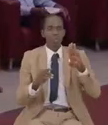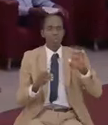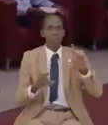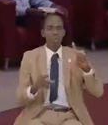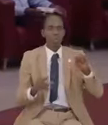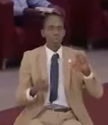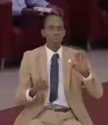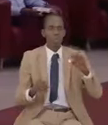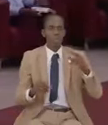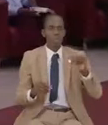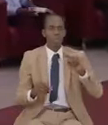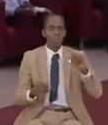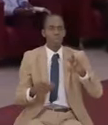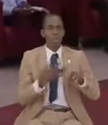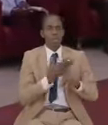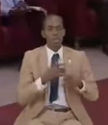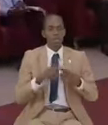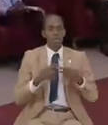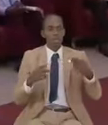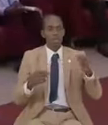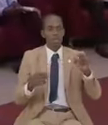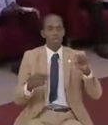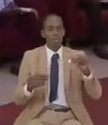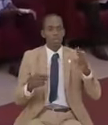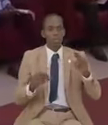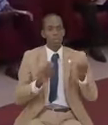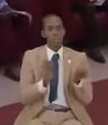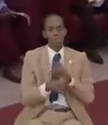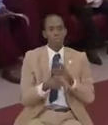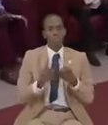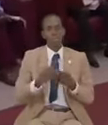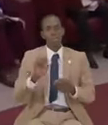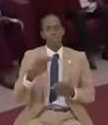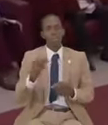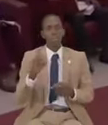celui de chagrin à Michael